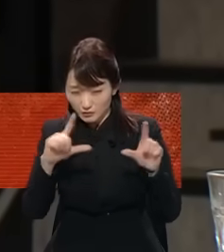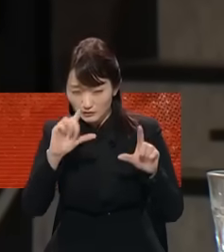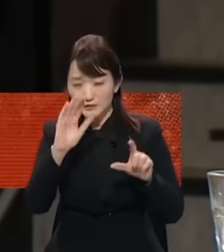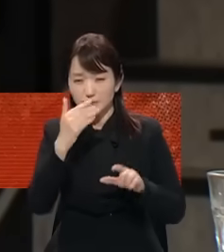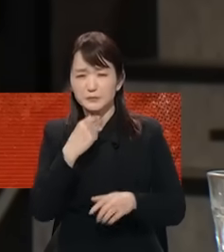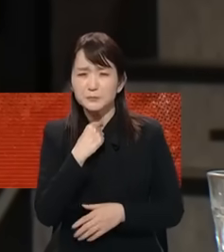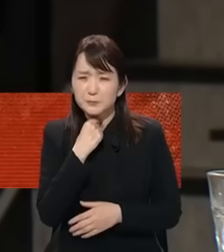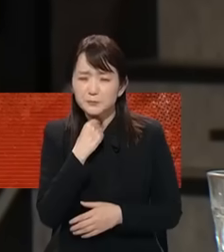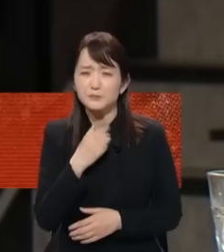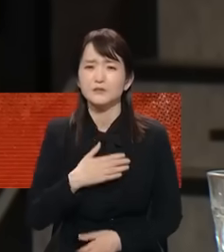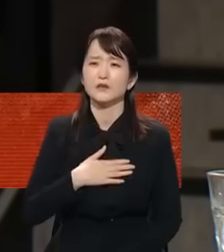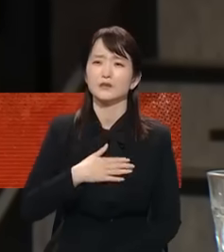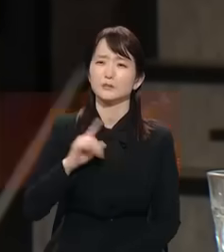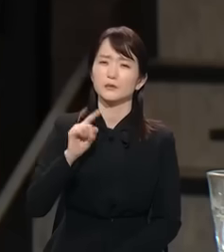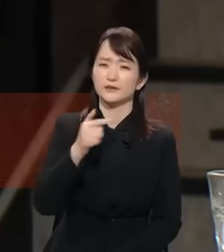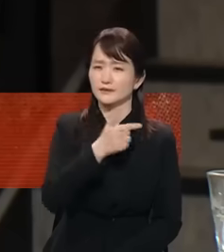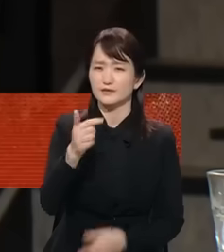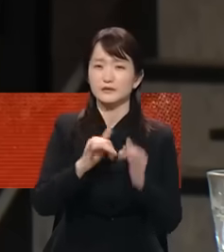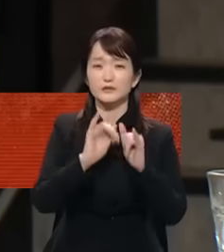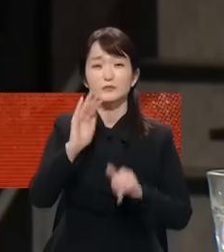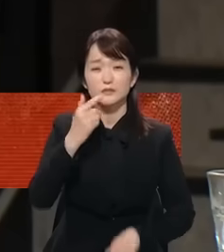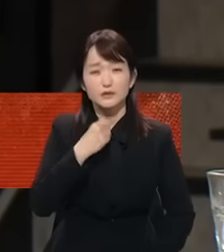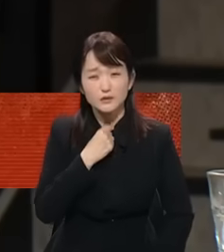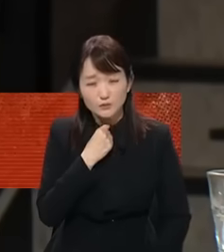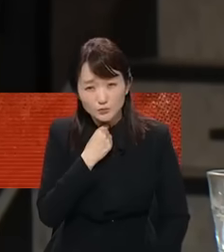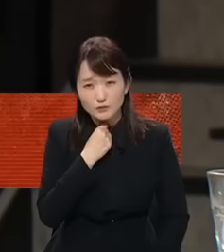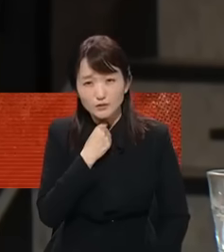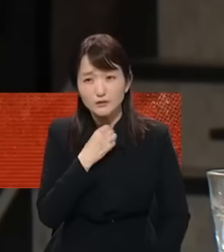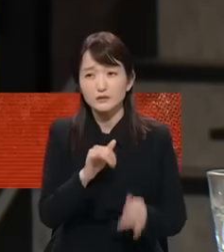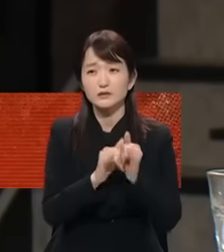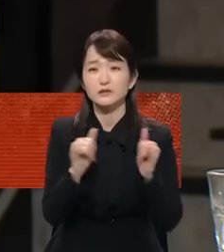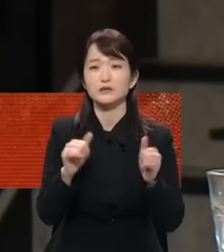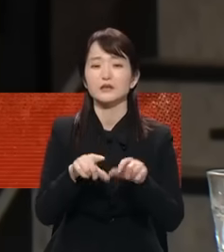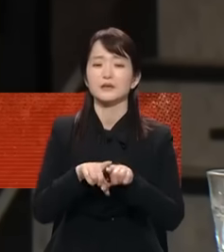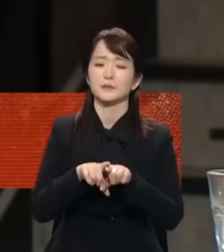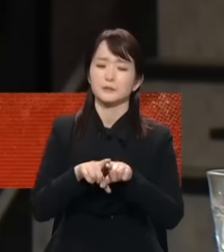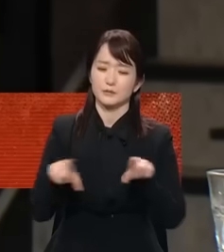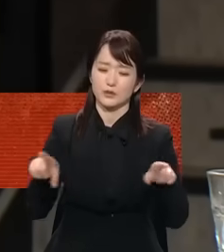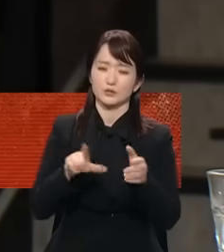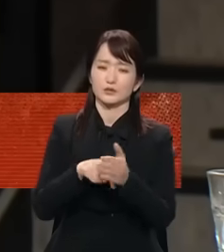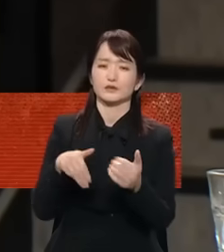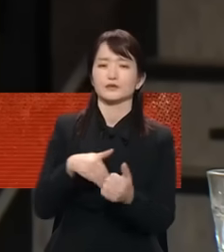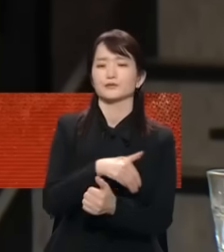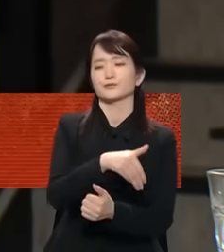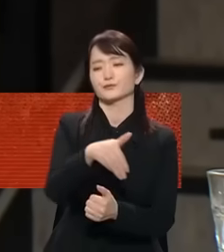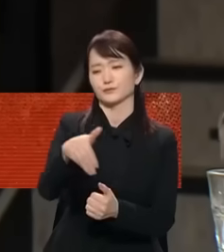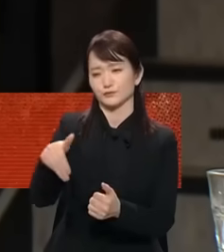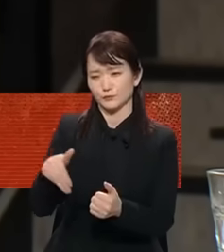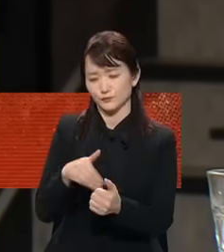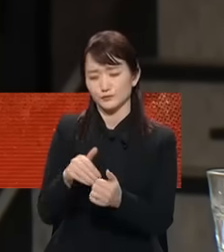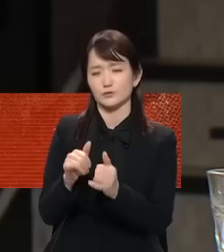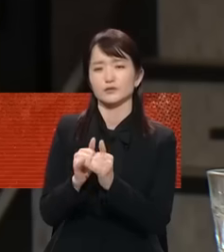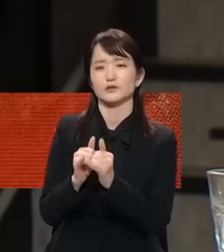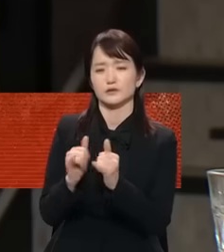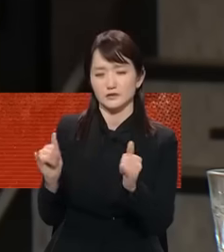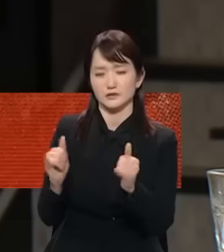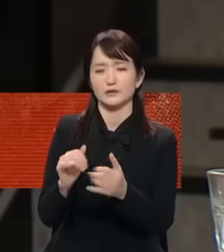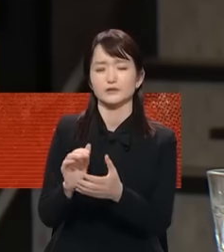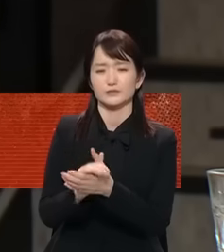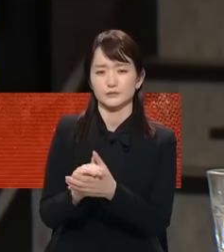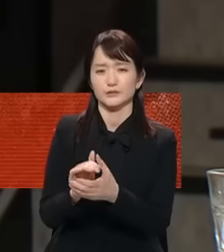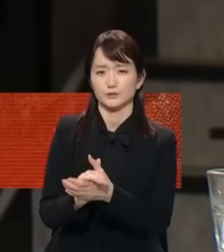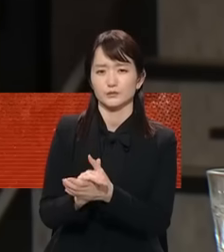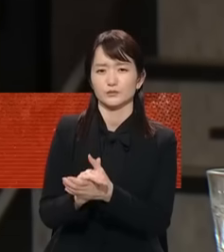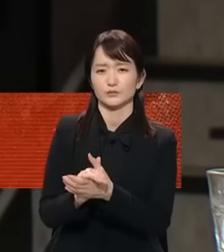나는 뭐 뭔가 좀 큰 사람이 되겠다라고 하는 사람은 어 평소 때도 자기 주위에 있는 그런 사람들 자기 친구들이나